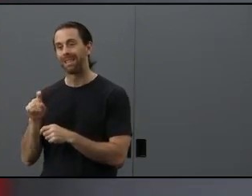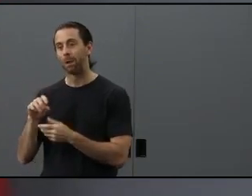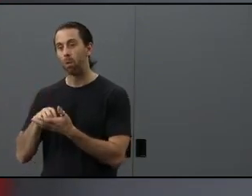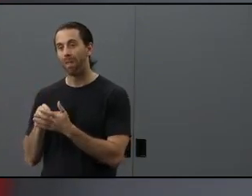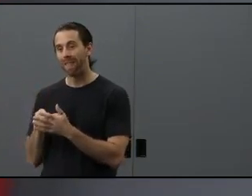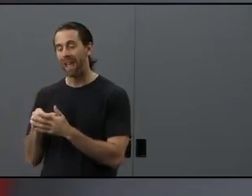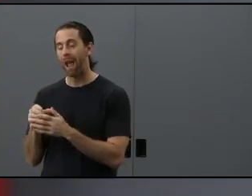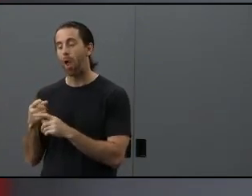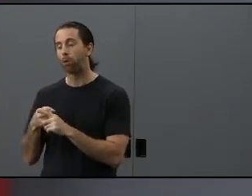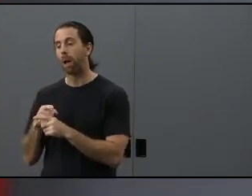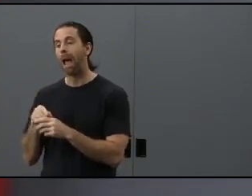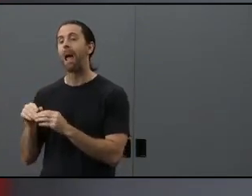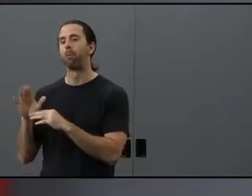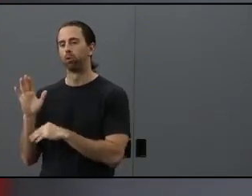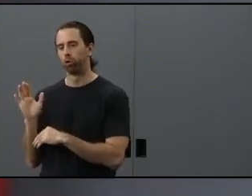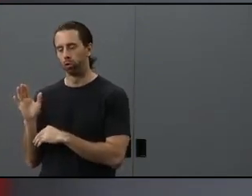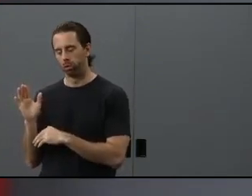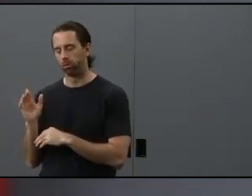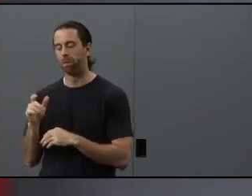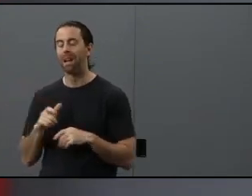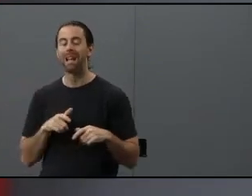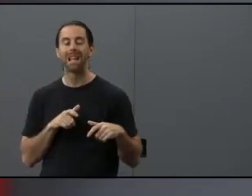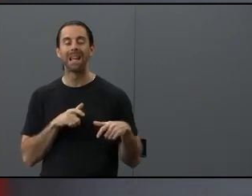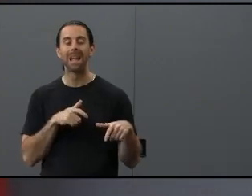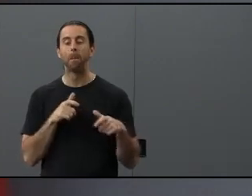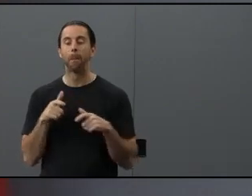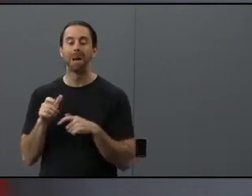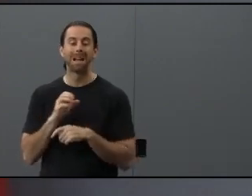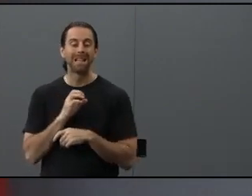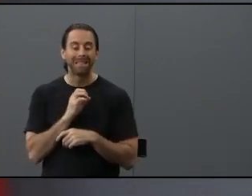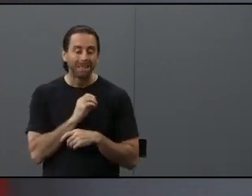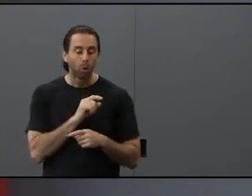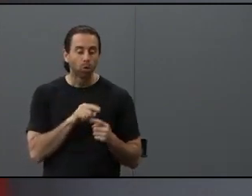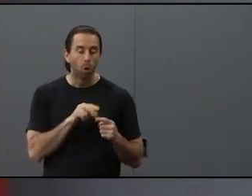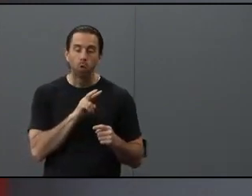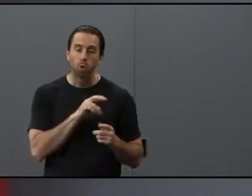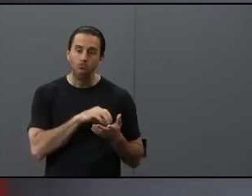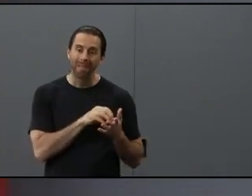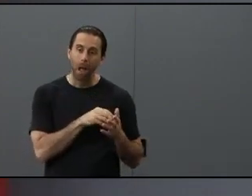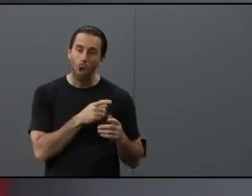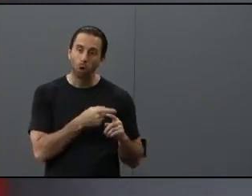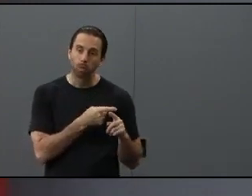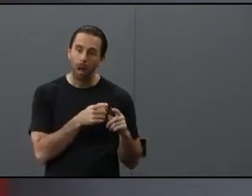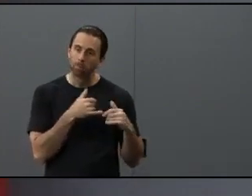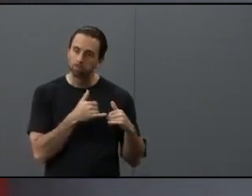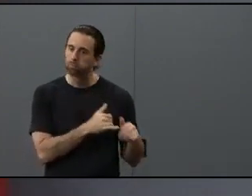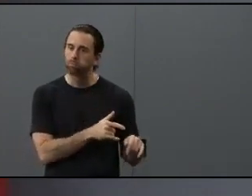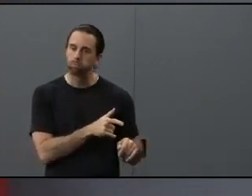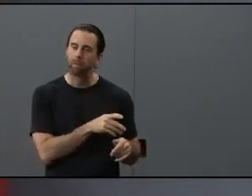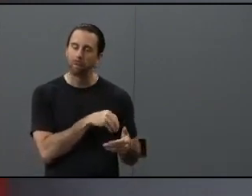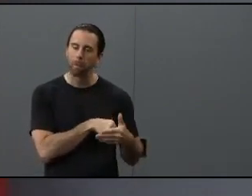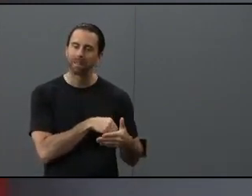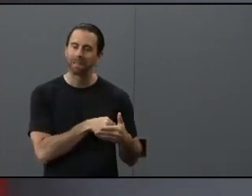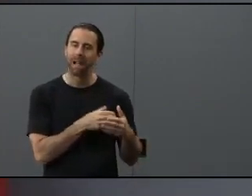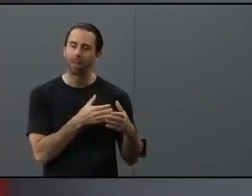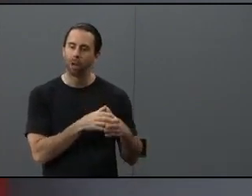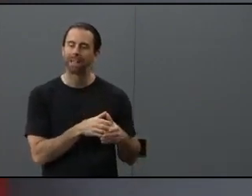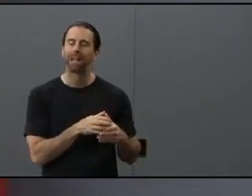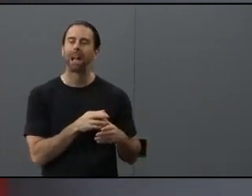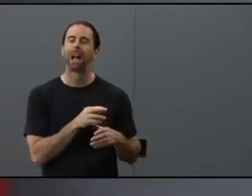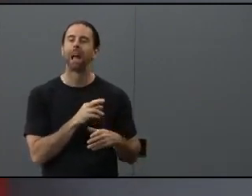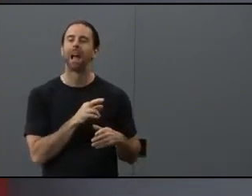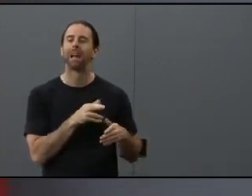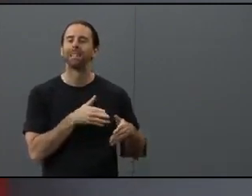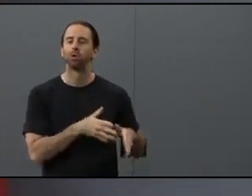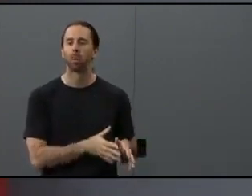unités de logement et plus les immeubles de 0 à de unités de logement continueront de faire partie de la catégorie